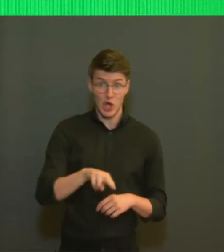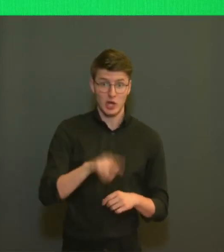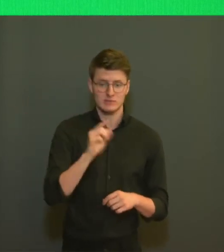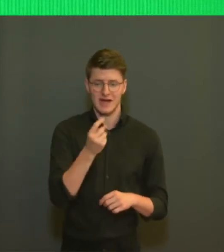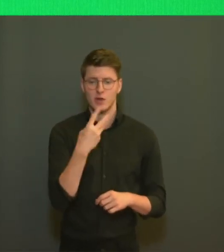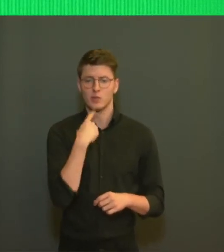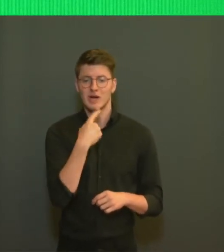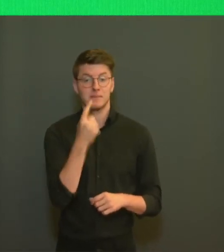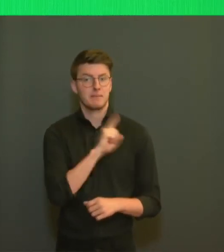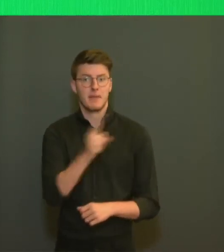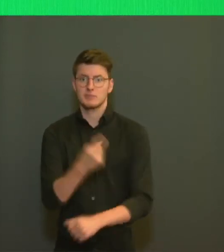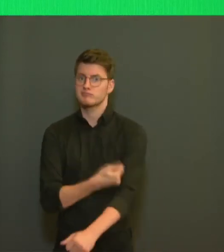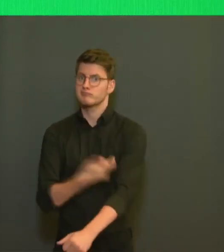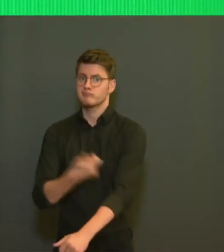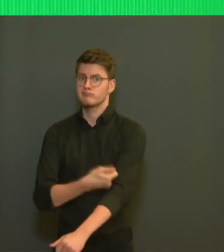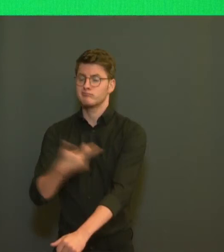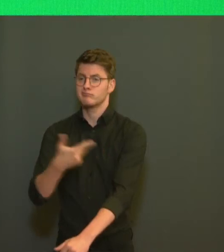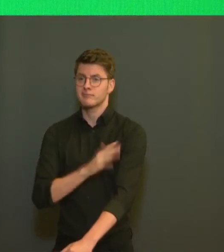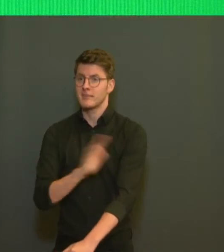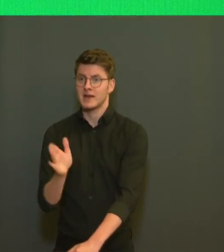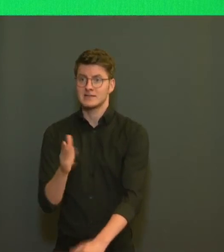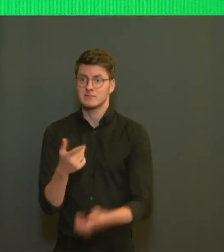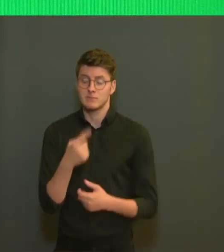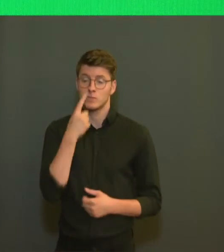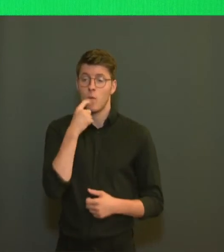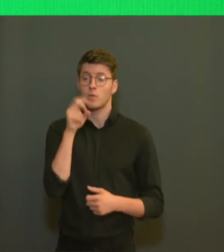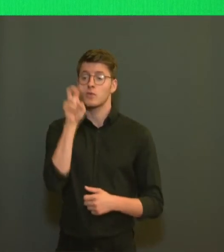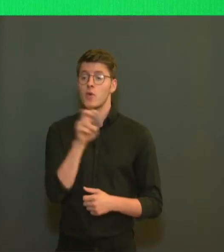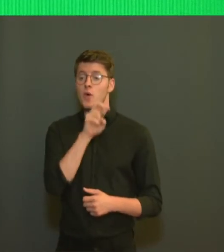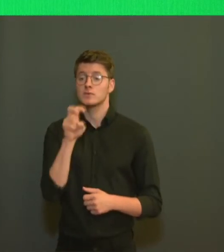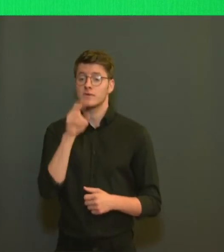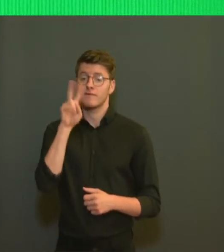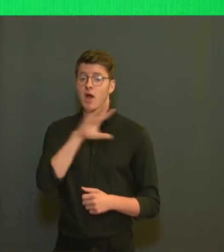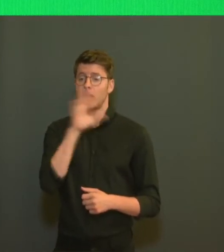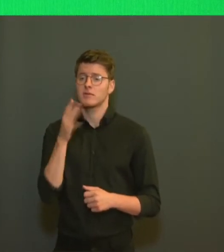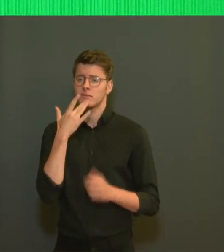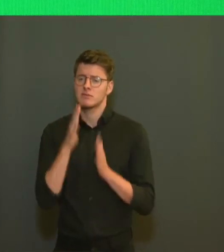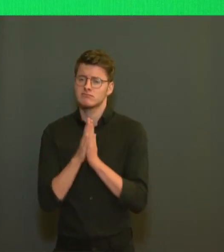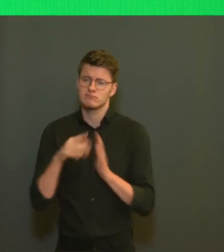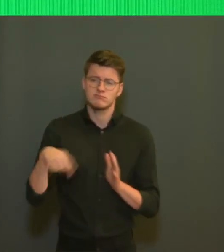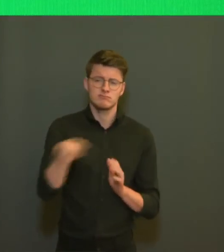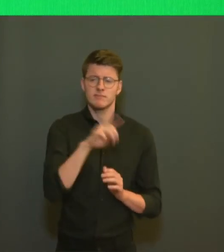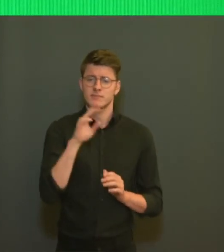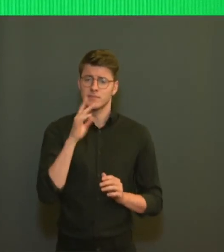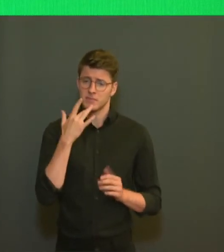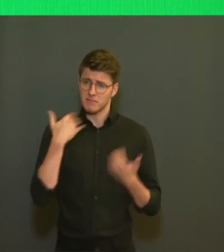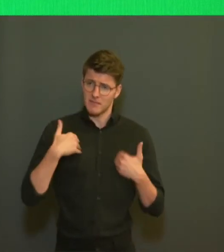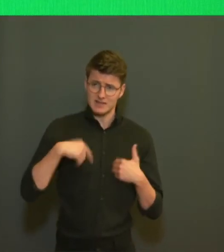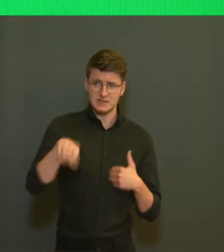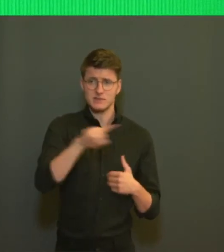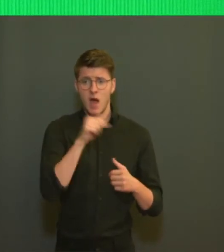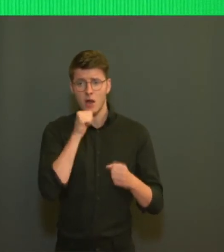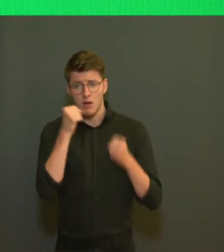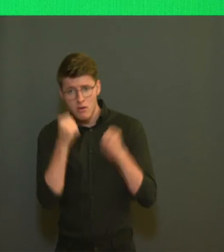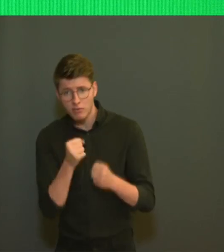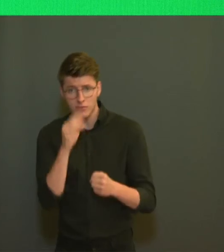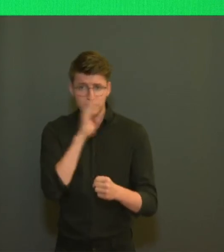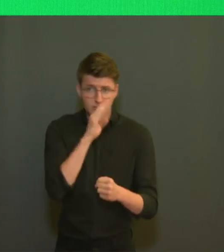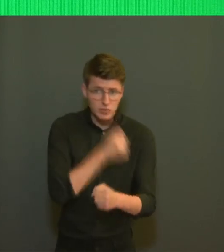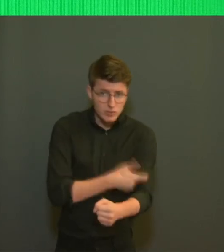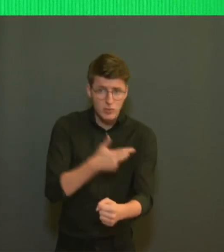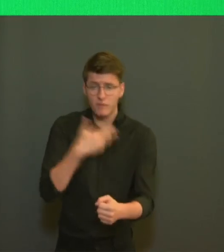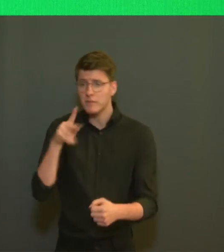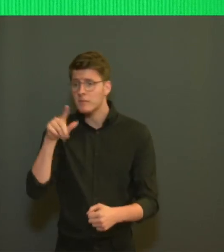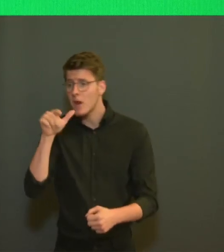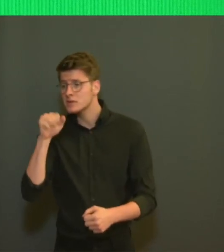Het Rode Kruis Vlaanderen doet dan ook een warme oproep aan alle mensen die in de mogelijkheid zijn om bloed of plasma te doneren.